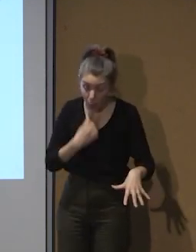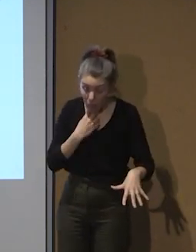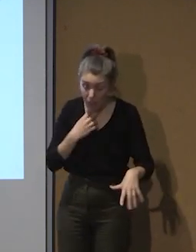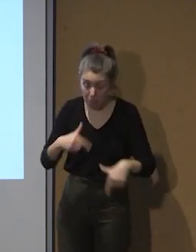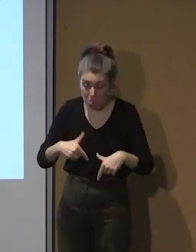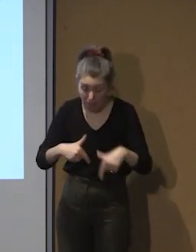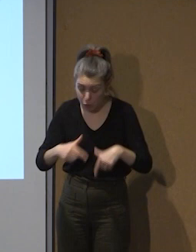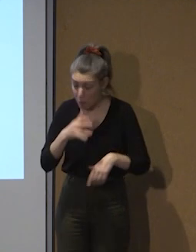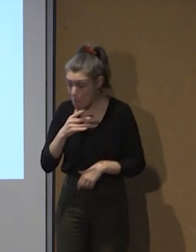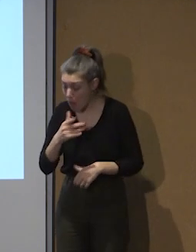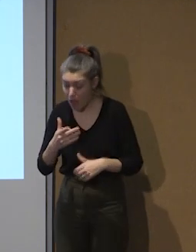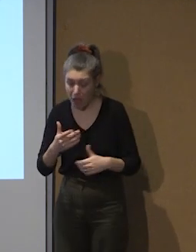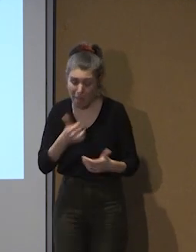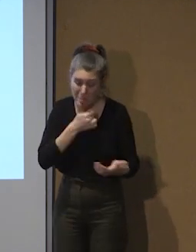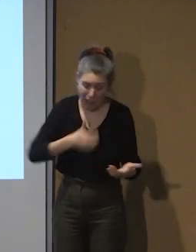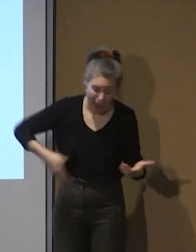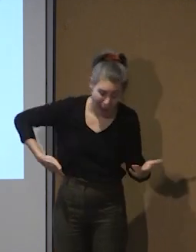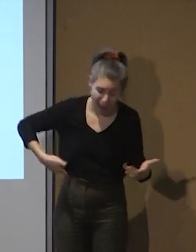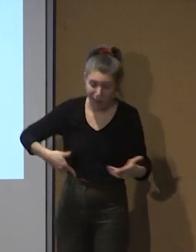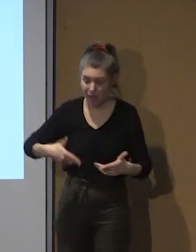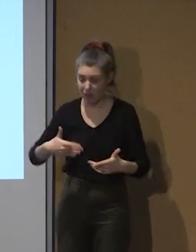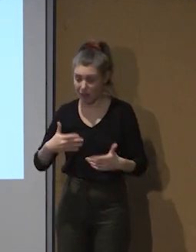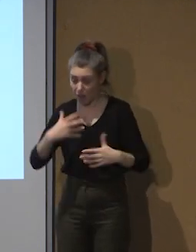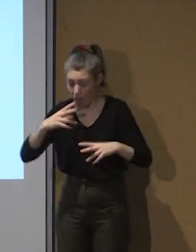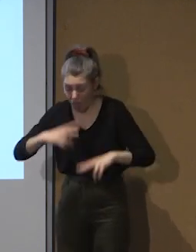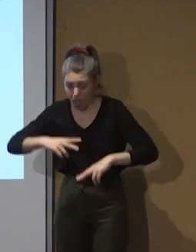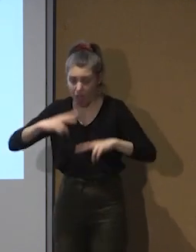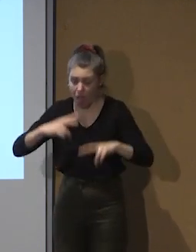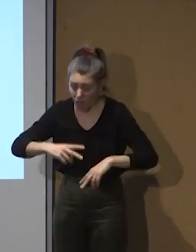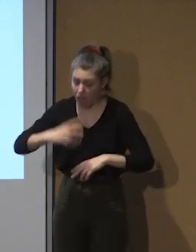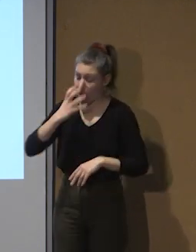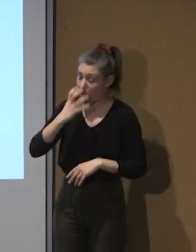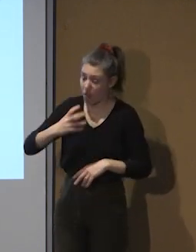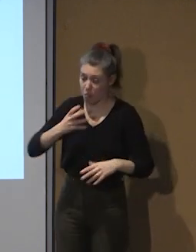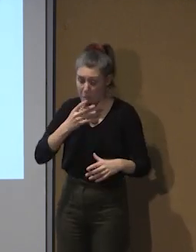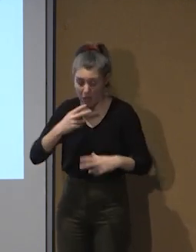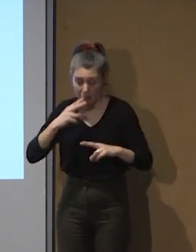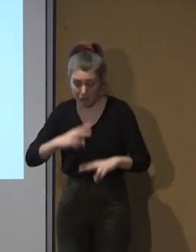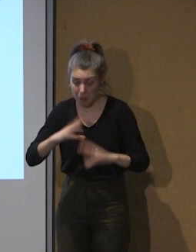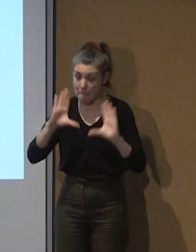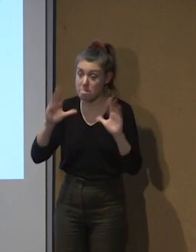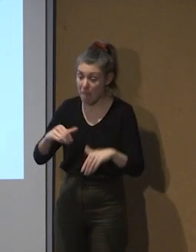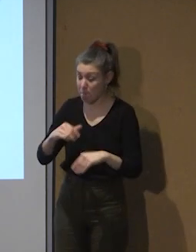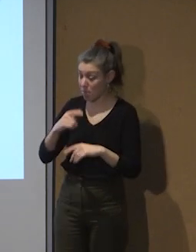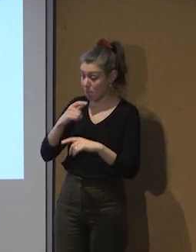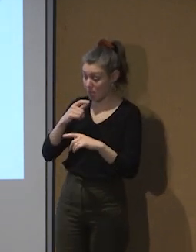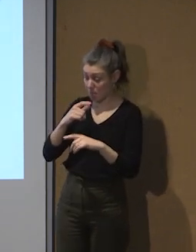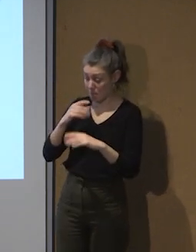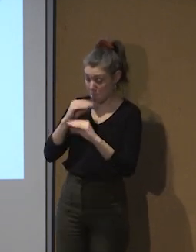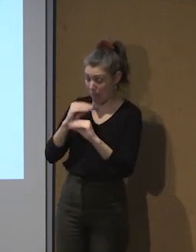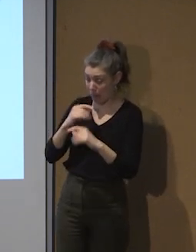marcher sans être vraiment en train d'être très essoufflé, sans pouvoir parler. Et en